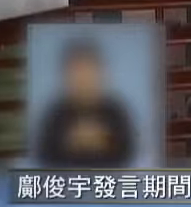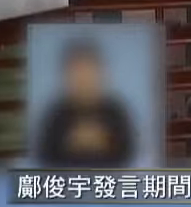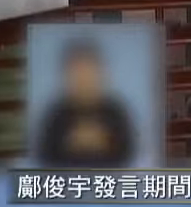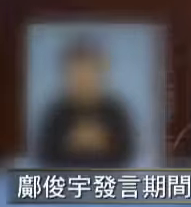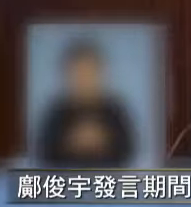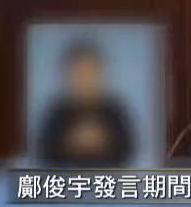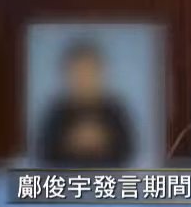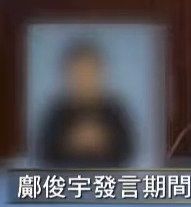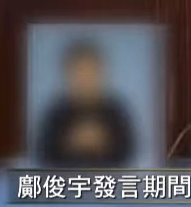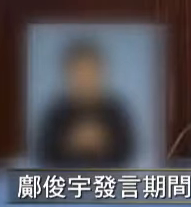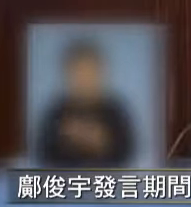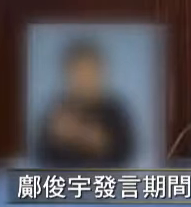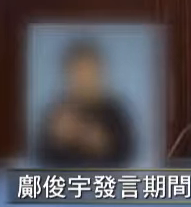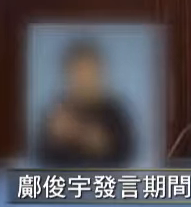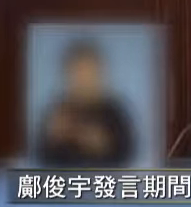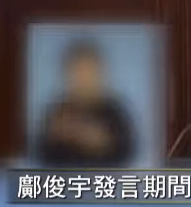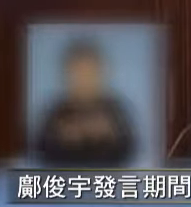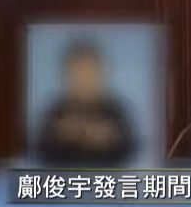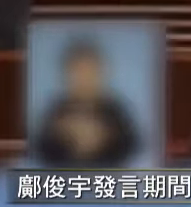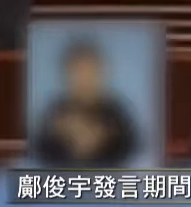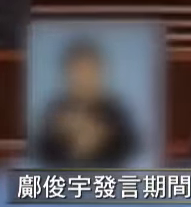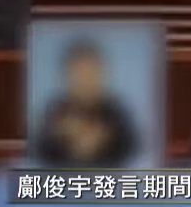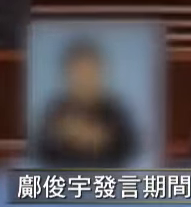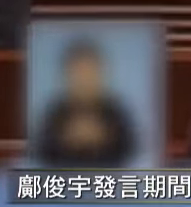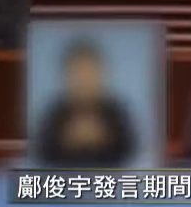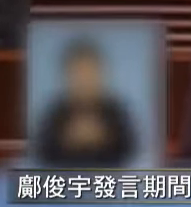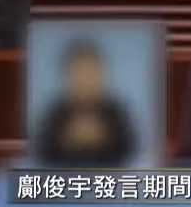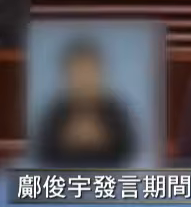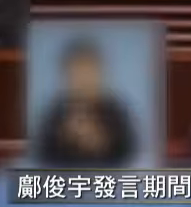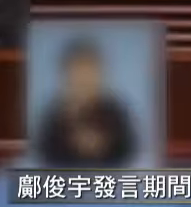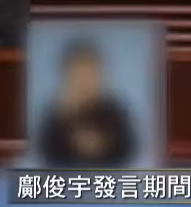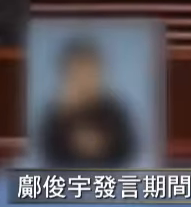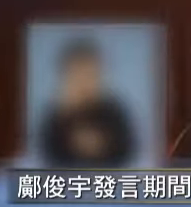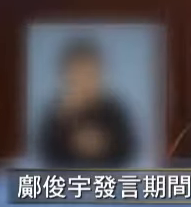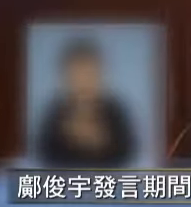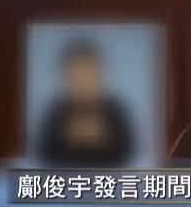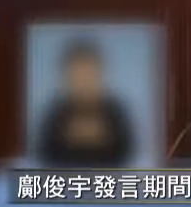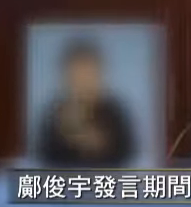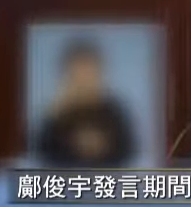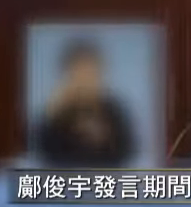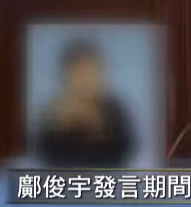Hello. Hi, 毛孟靜耀. Can we have the quorum, please?